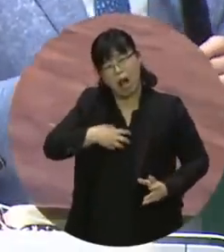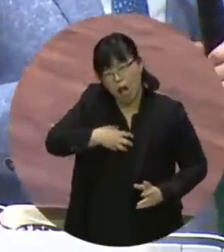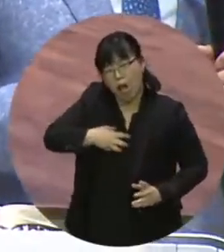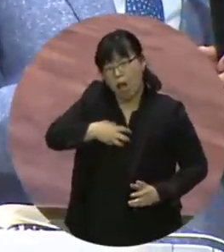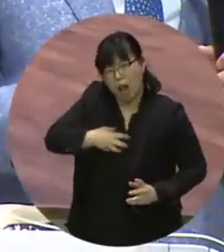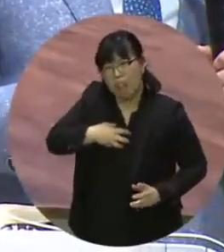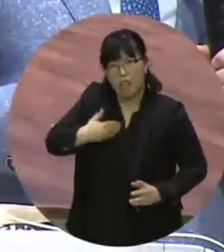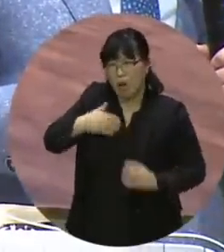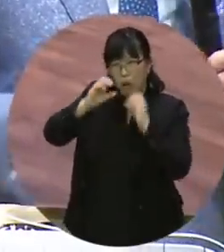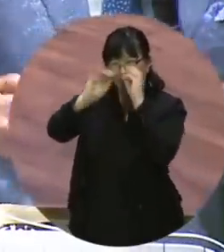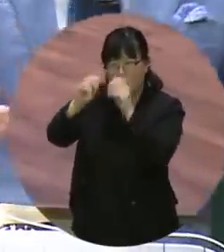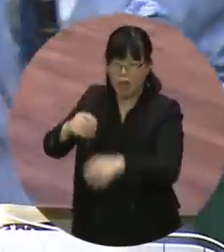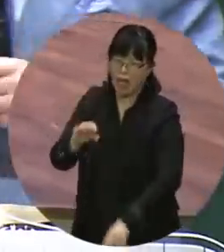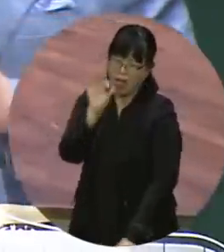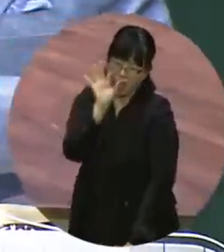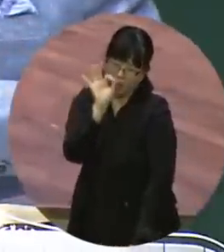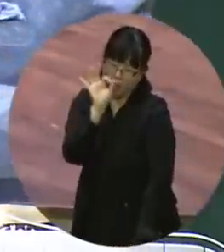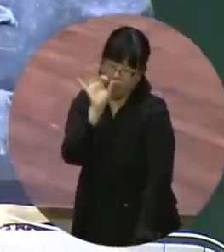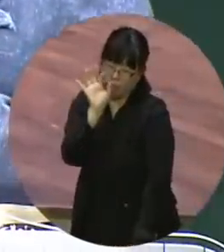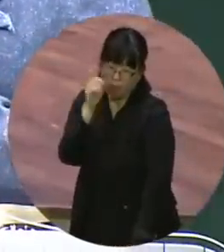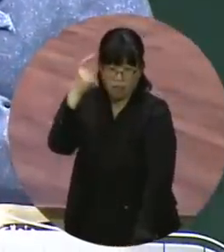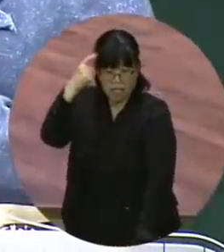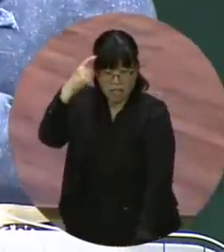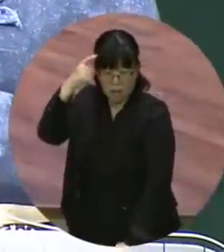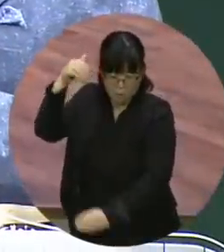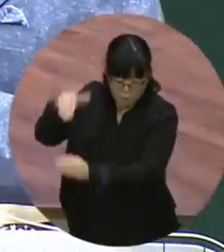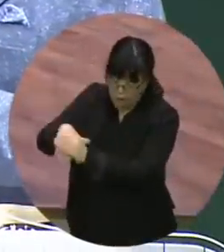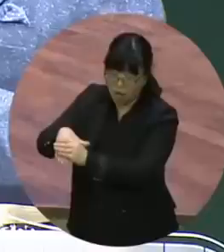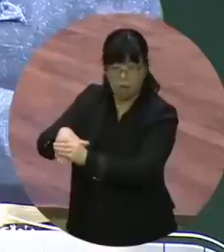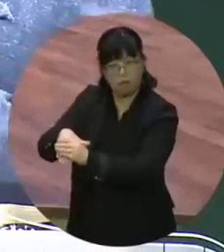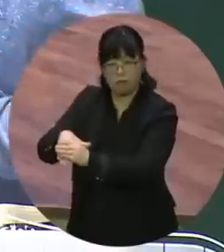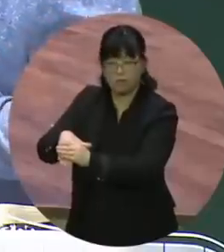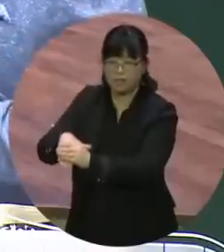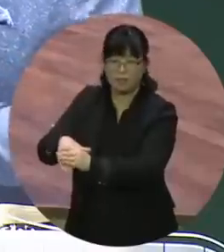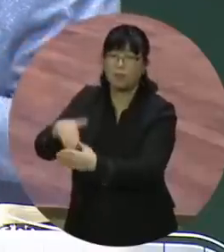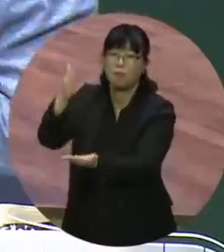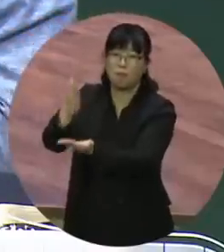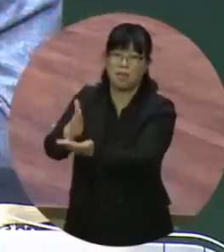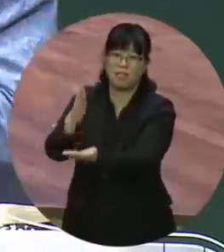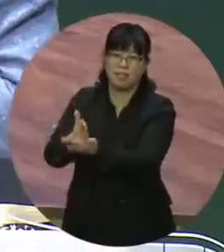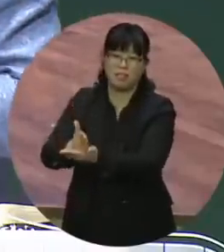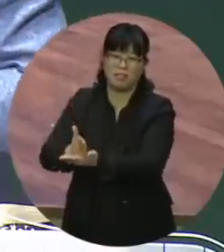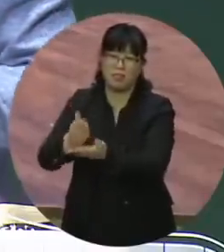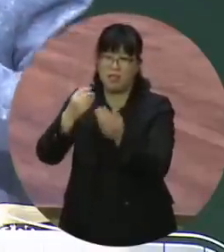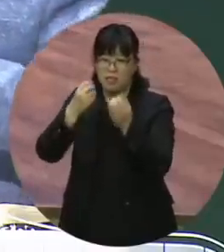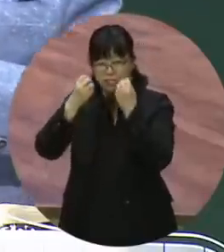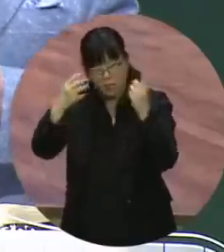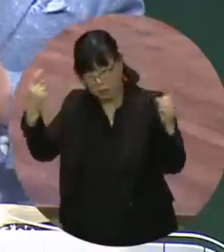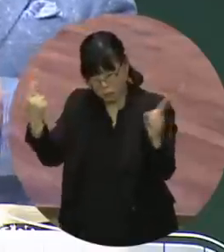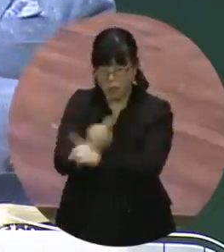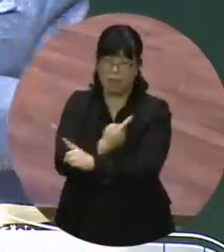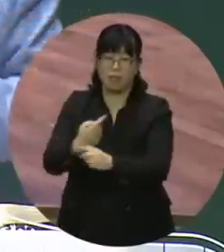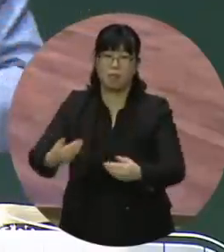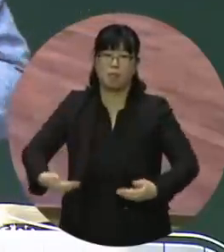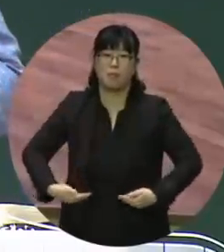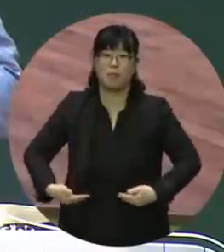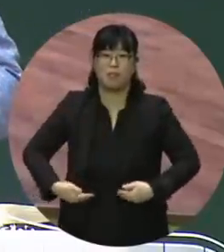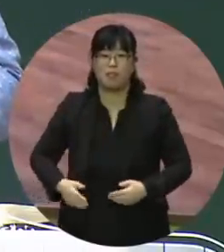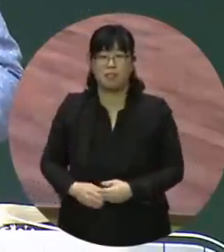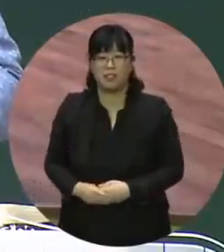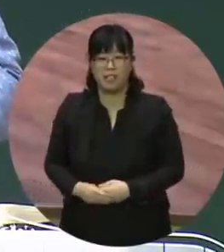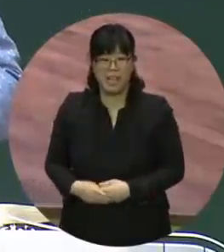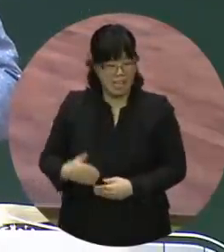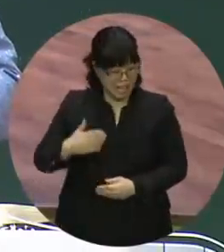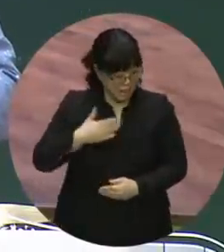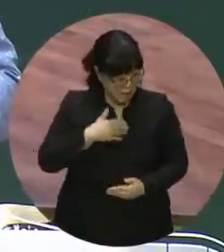빠져가지고 내 자리 내 중심에 빠져가지고 그렇게 살겠어요? 반대 내려놓고 이게 받아 하나님 다 쓰신다.